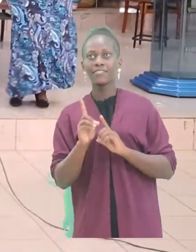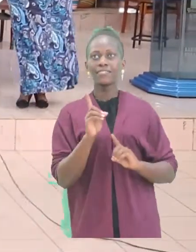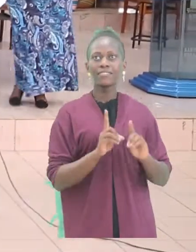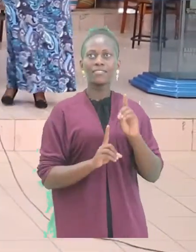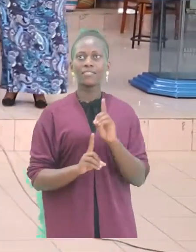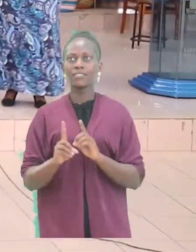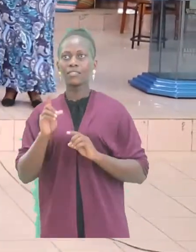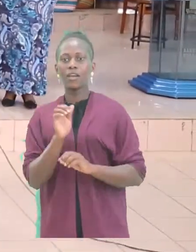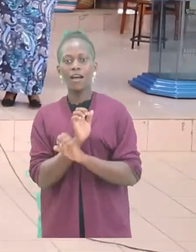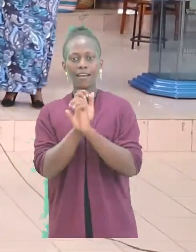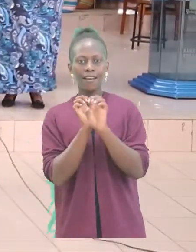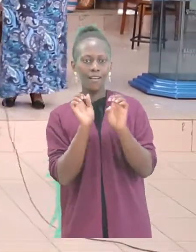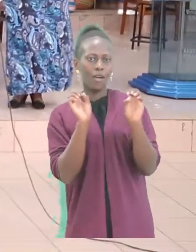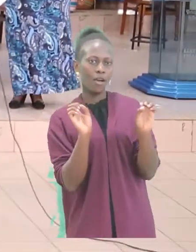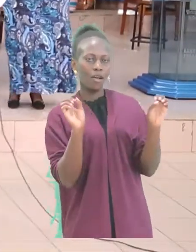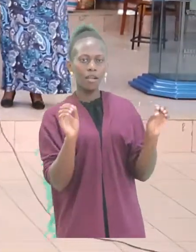Mungu kama wewe yawe,